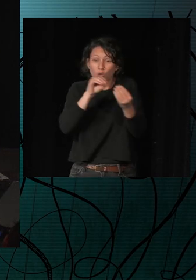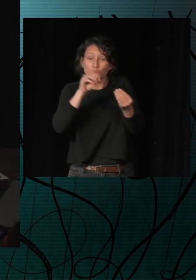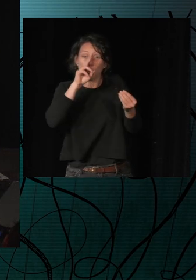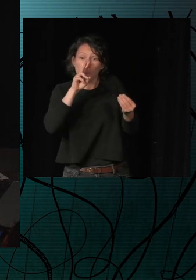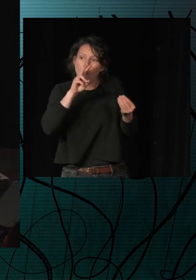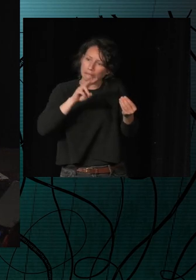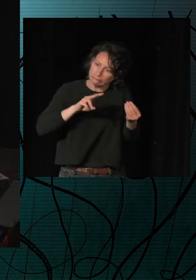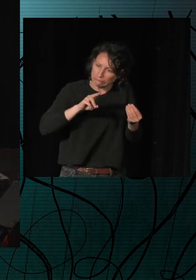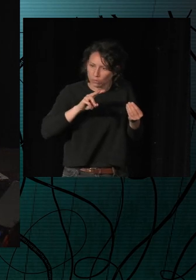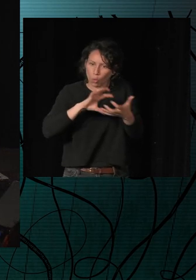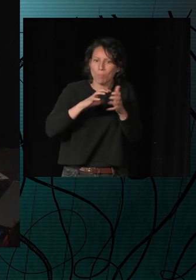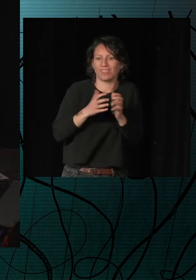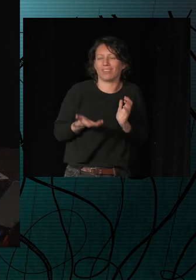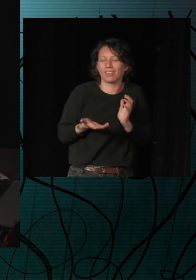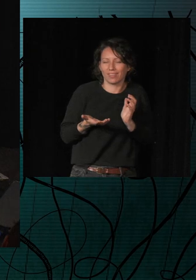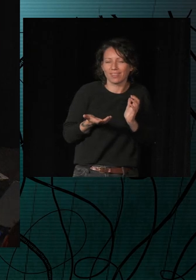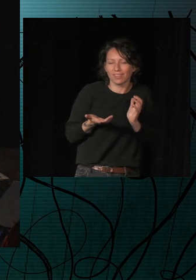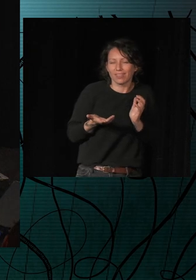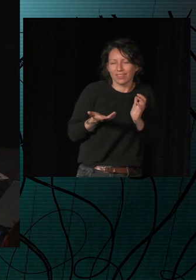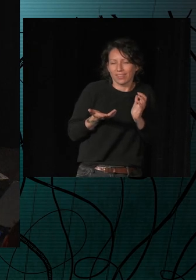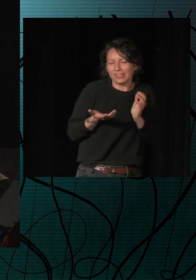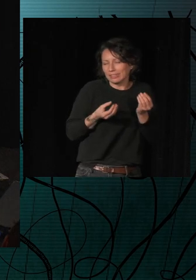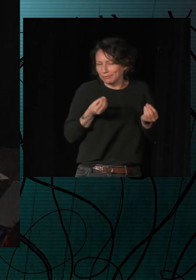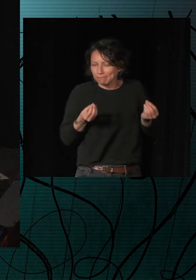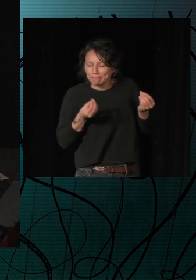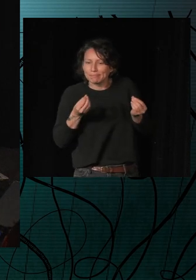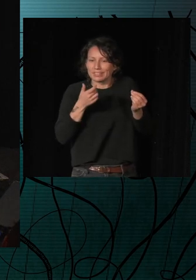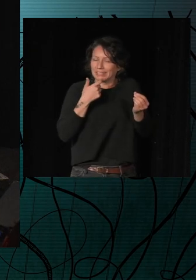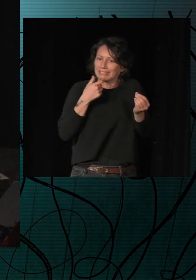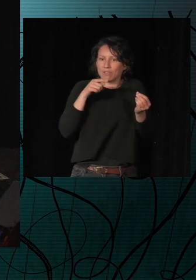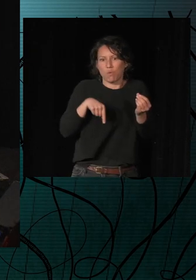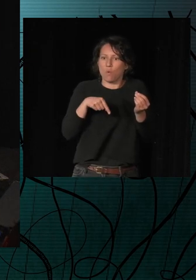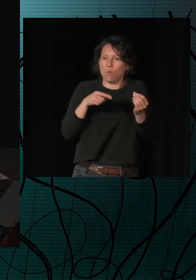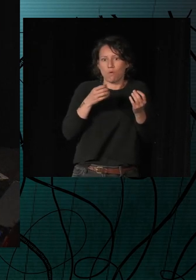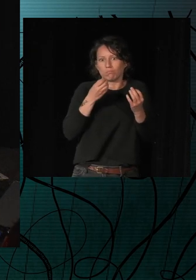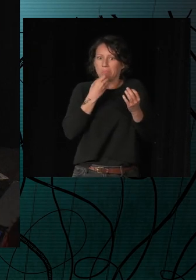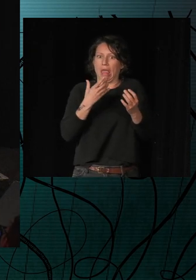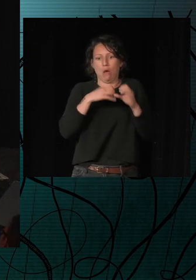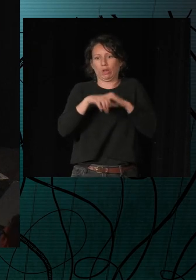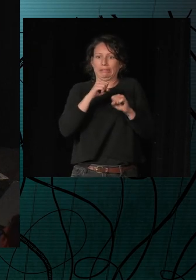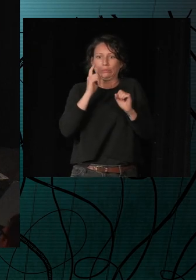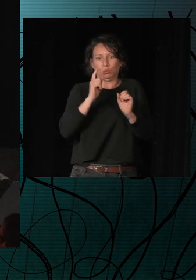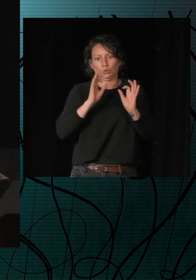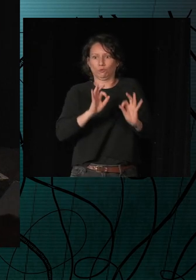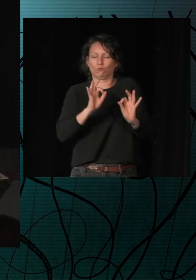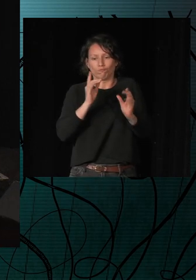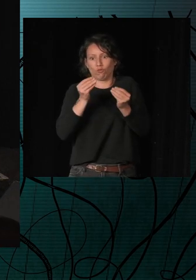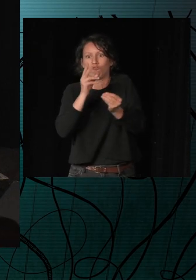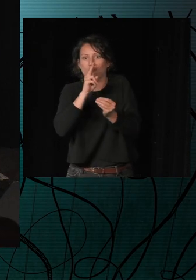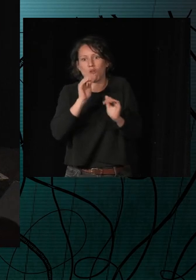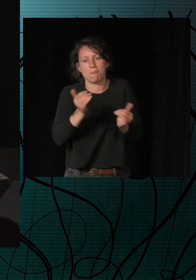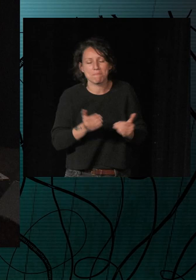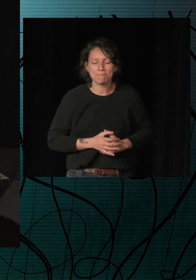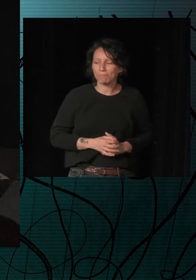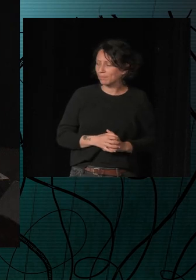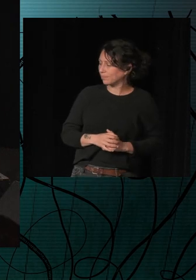côté fun entre les deux disons que c'est c'est compliqué faut réussir à maîtriser le truc quoi alors pour le coup moi je